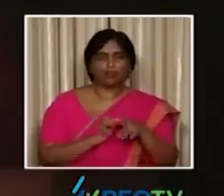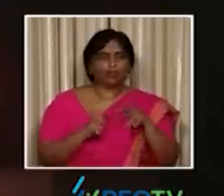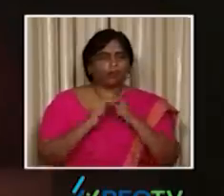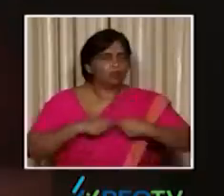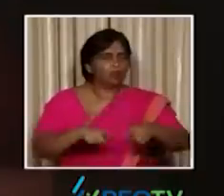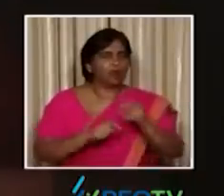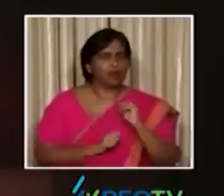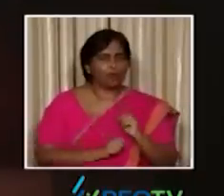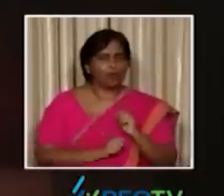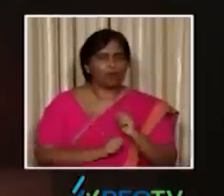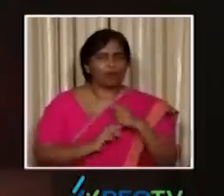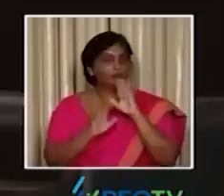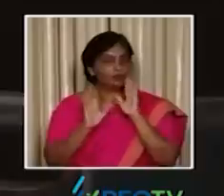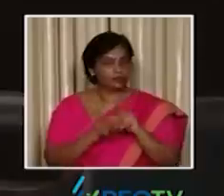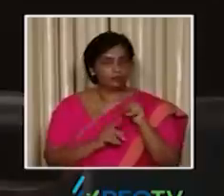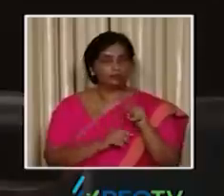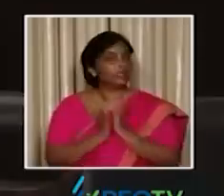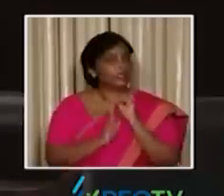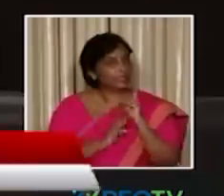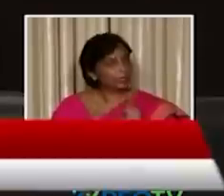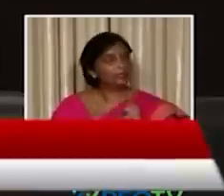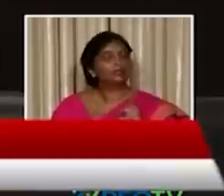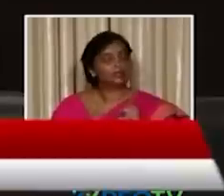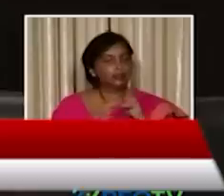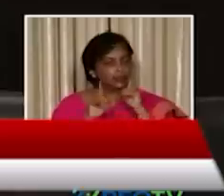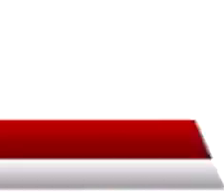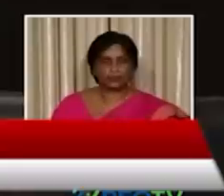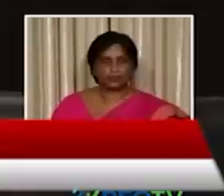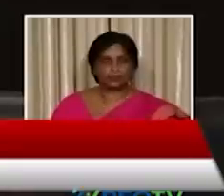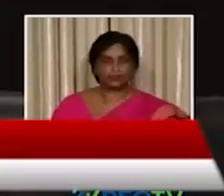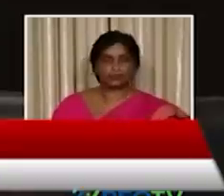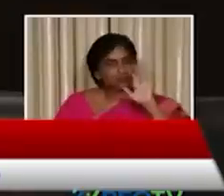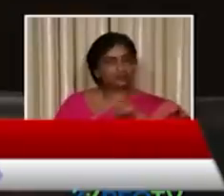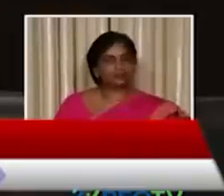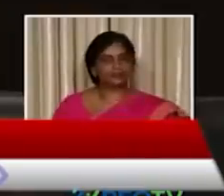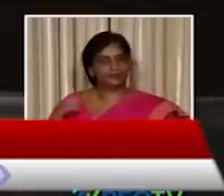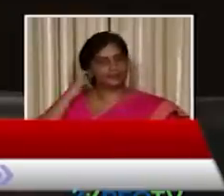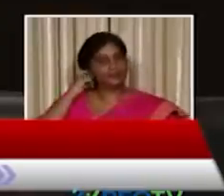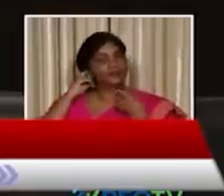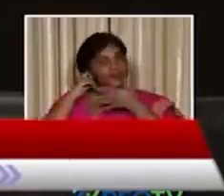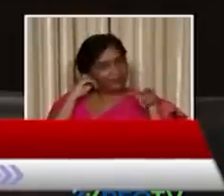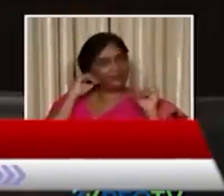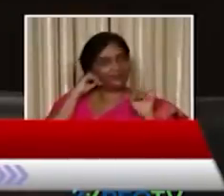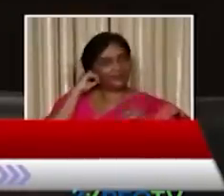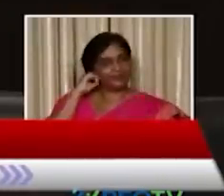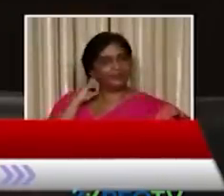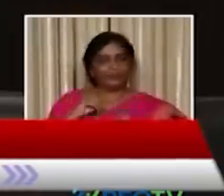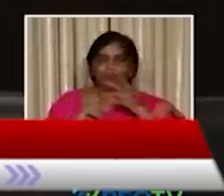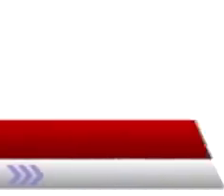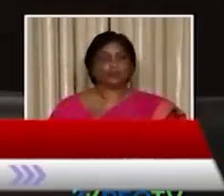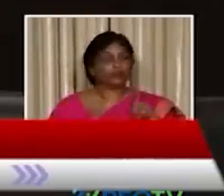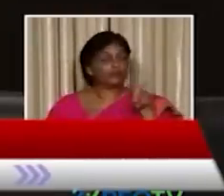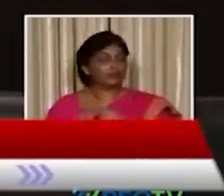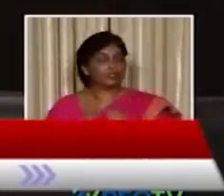රට ගෙනාවේ කවුද රට බංකොලොත් කරේ ඉන්දියාවේ මේ බ්‍රේන් ඩ්‍රේන් එක සිද්ධ වෙනවා ඇමරිකාවේ එංගලන්තයේත් තියෙනවා කොයි රටේද